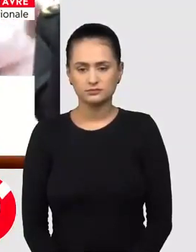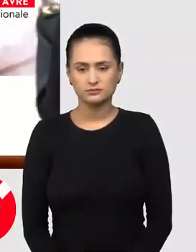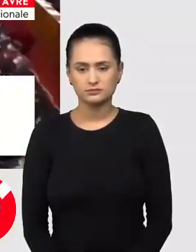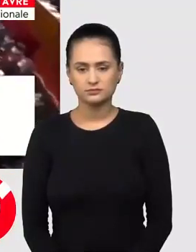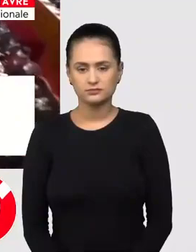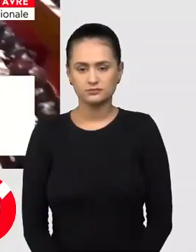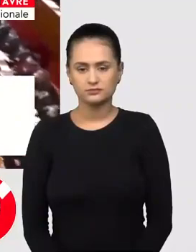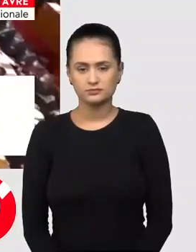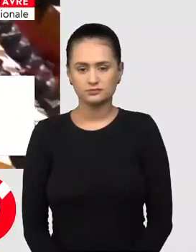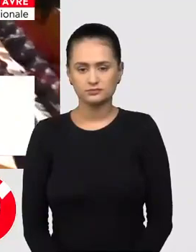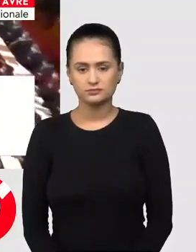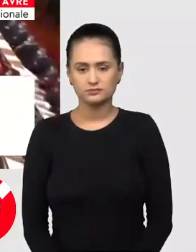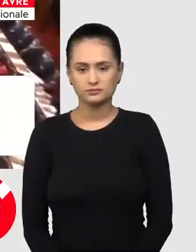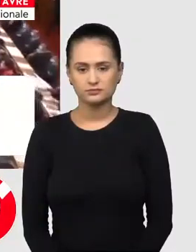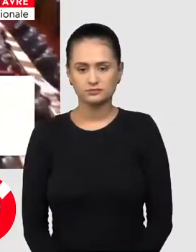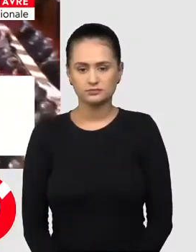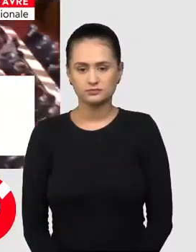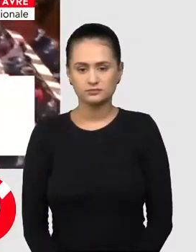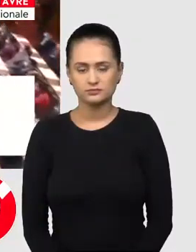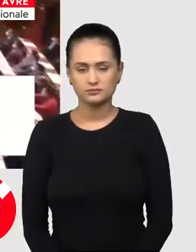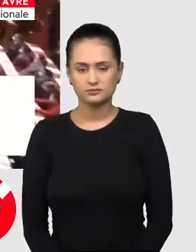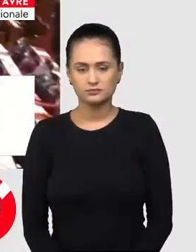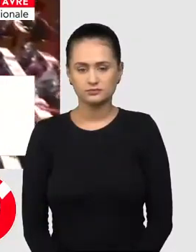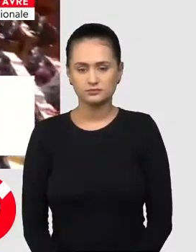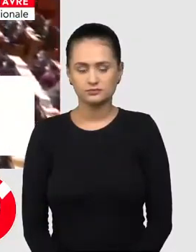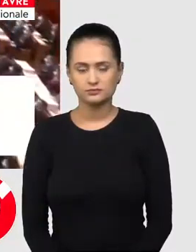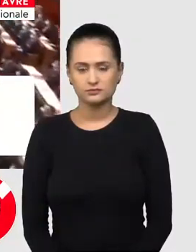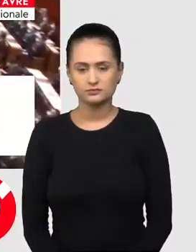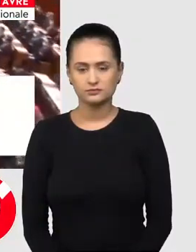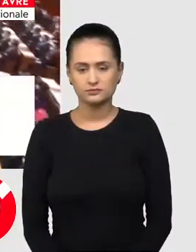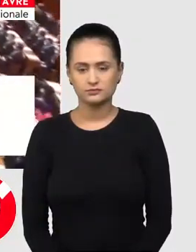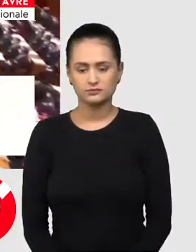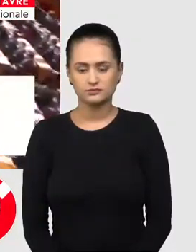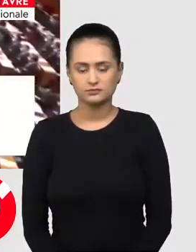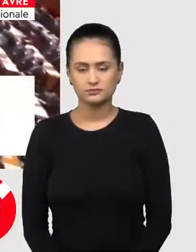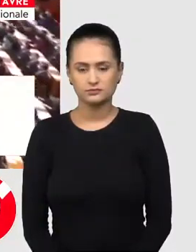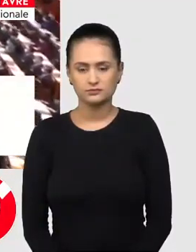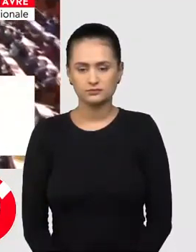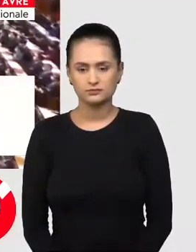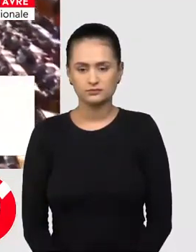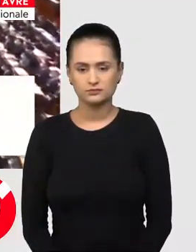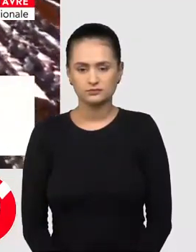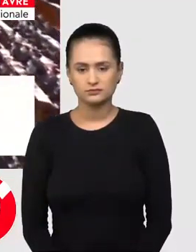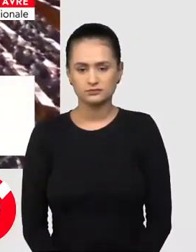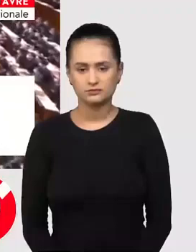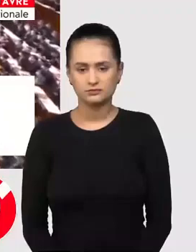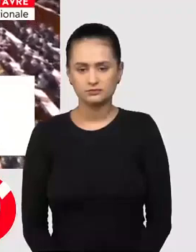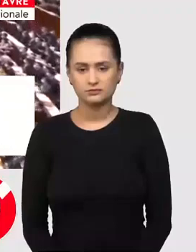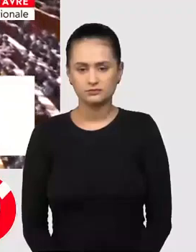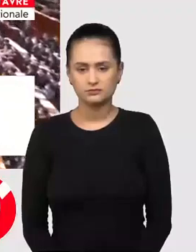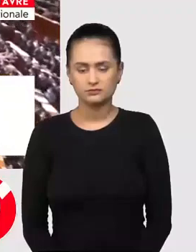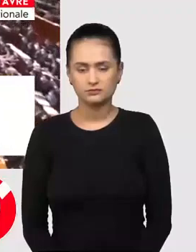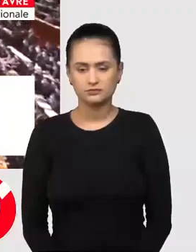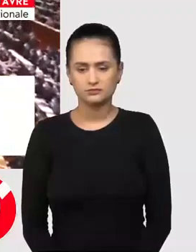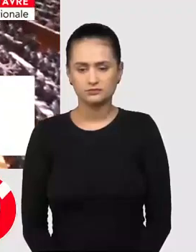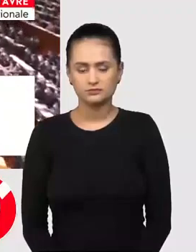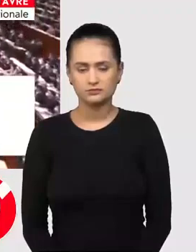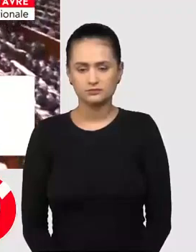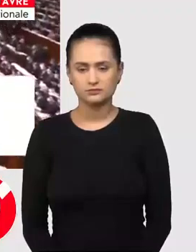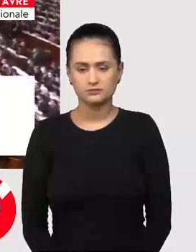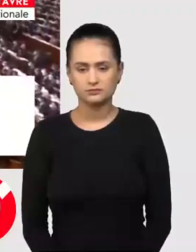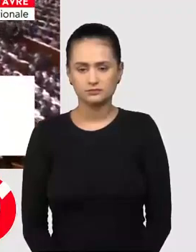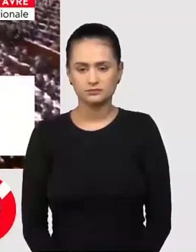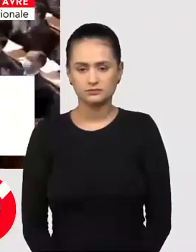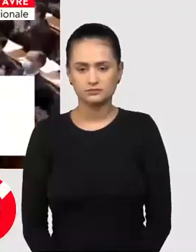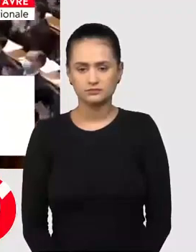cea de conducător al forțelor armate, dar și de președinte. Dar putem vedea o diferență dintre comunismul